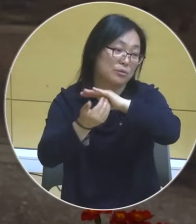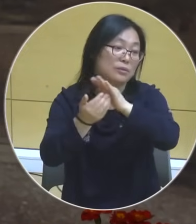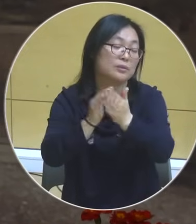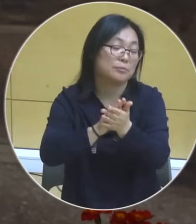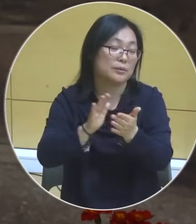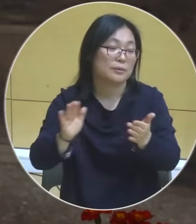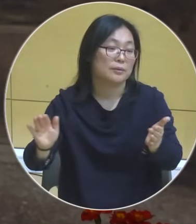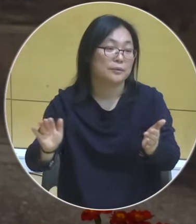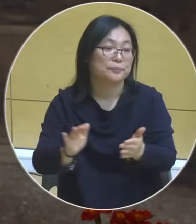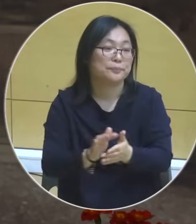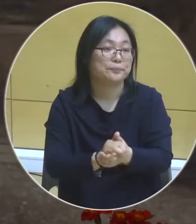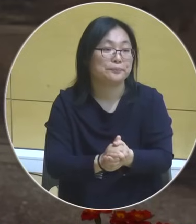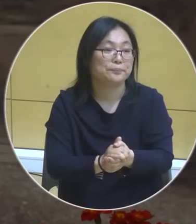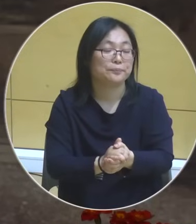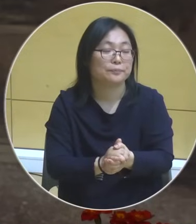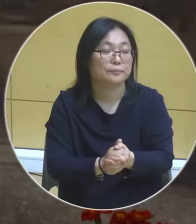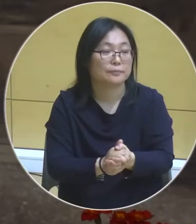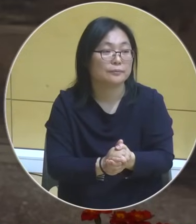됩니다.